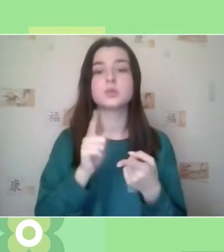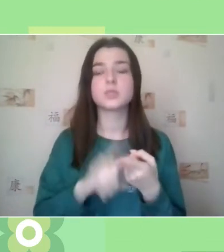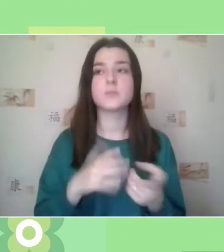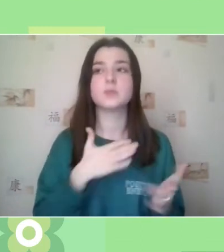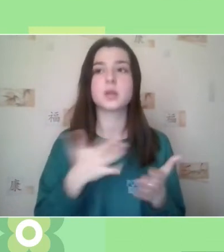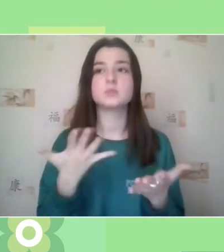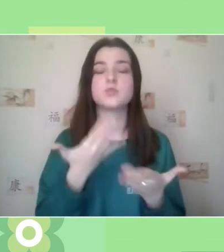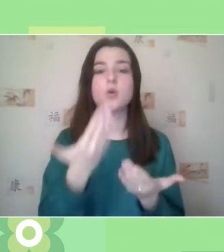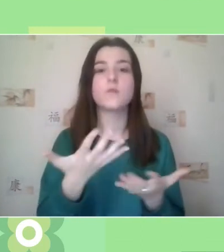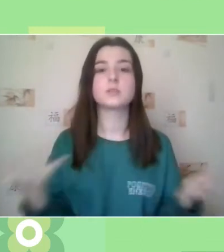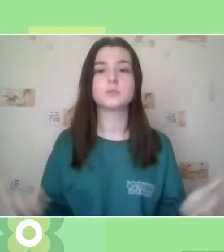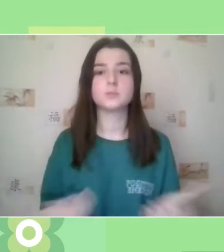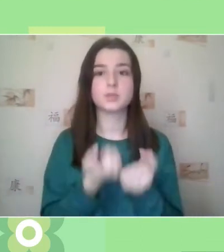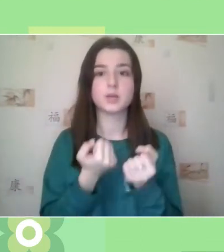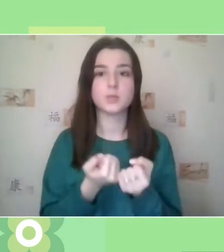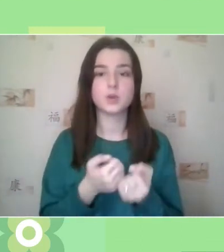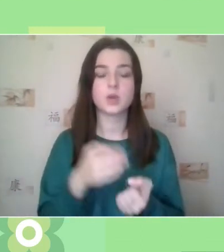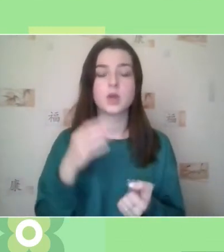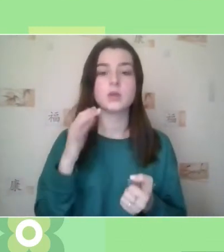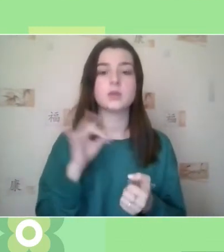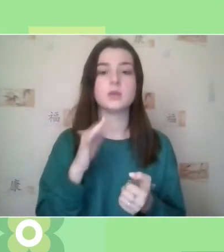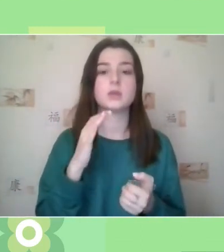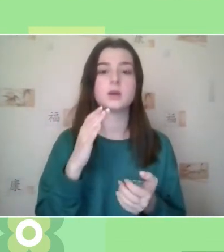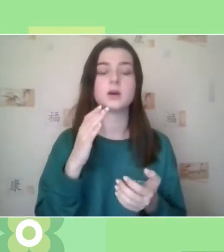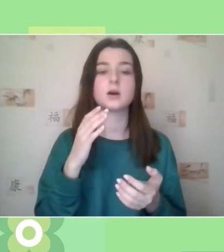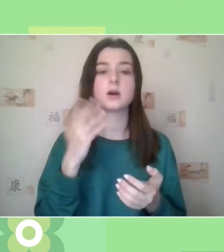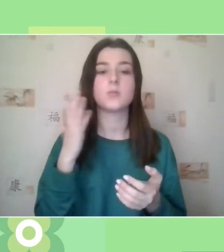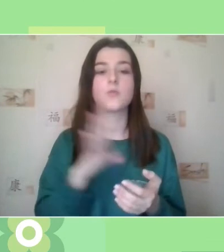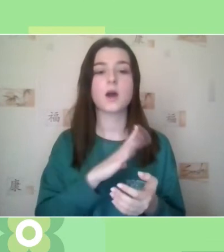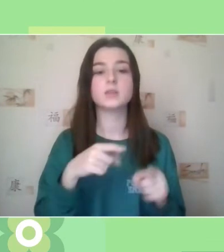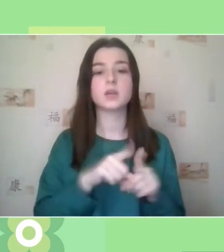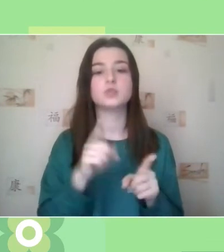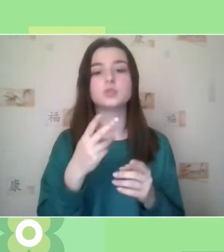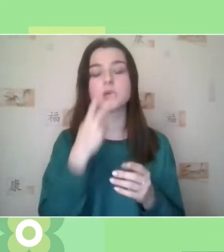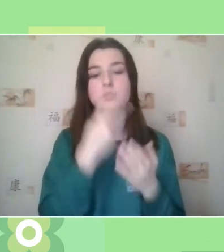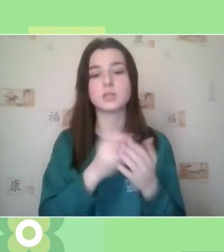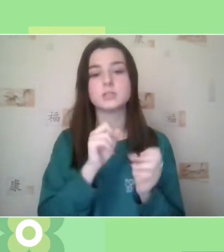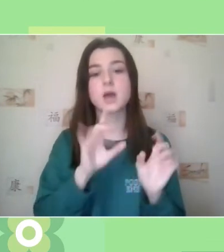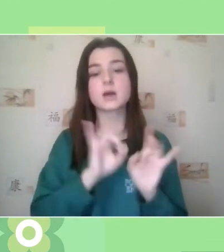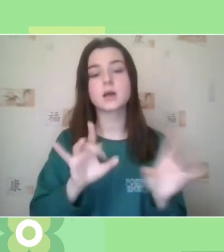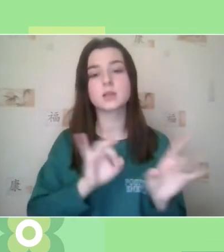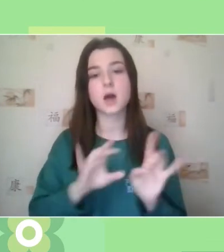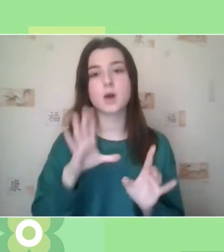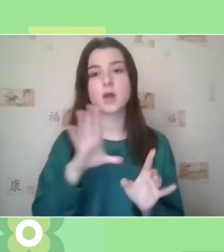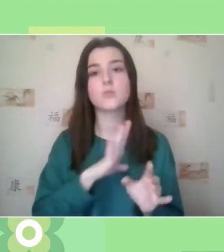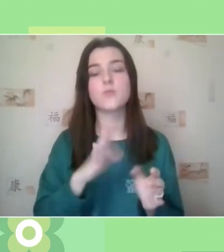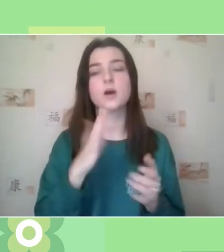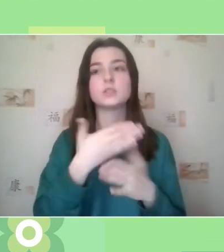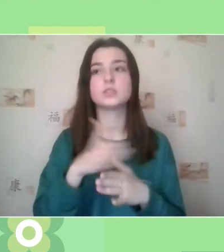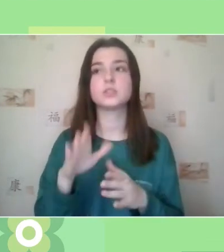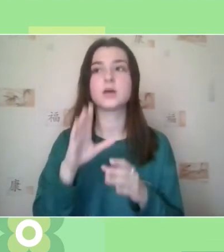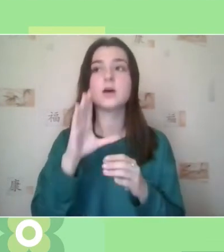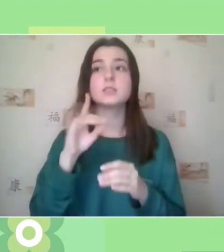Бувають ситуації, коли медіа розглядає це як рекламу, але тим не менш будуть завжди частина сайтів, наприклад, інформаційних,